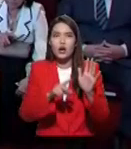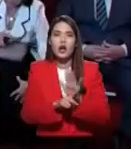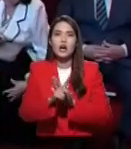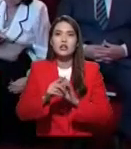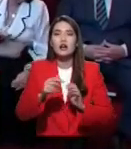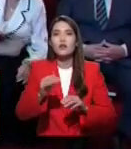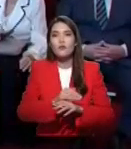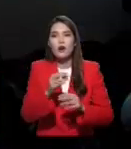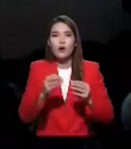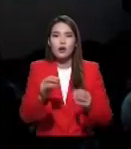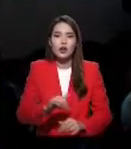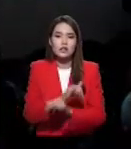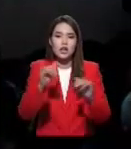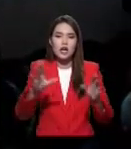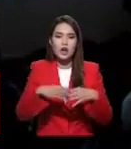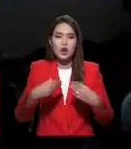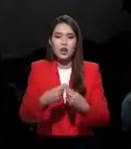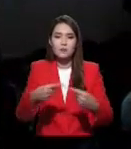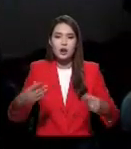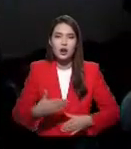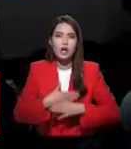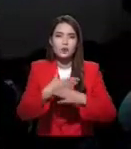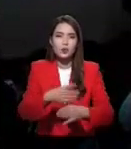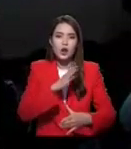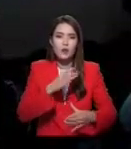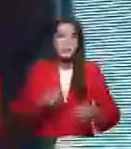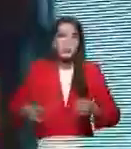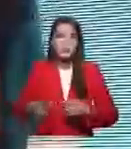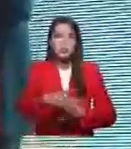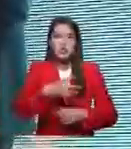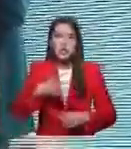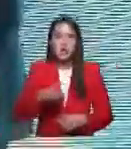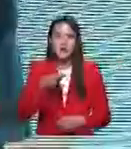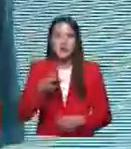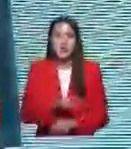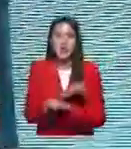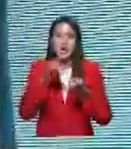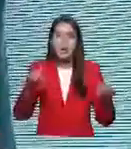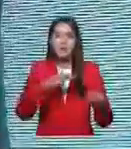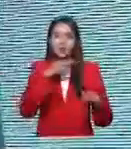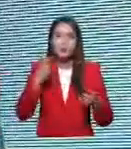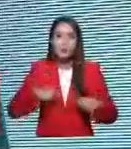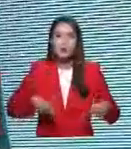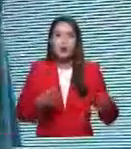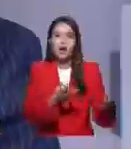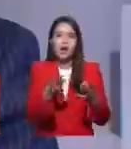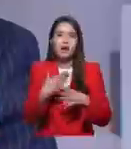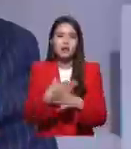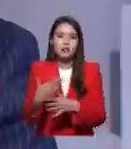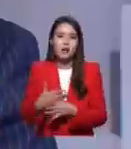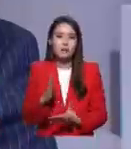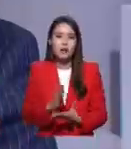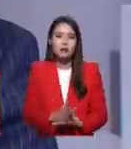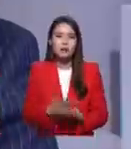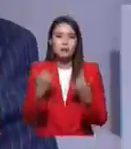дейін 10 мыңнан астам отбасыға көмек қолын созған. Қазір аймақта 2 мыңнан астам ерікті өздерінің бос уақытын қоғамның игілігі үшін жұмсауда. Бұл